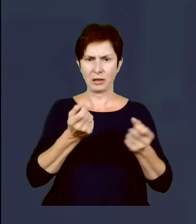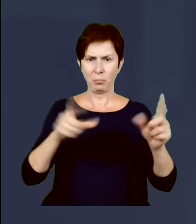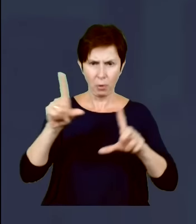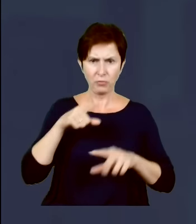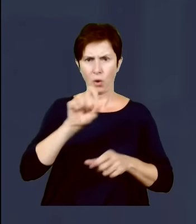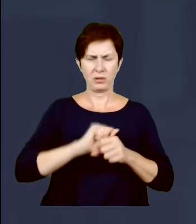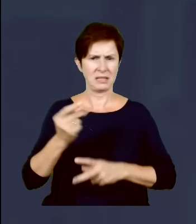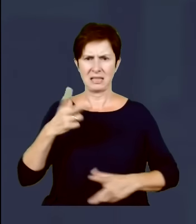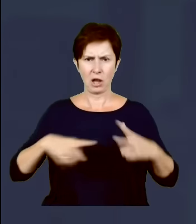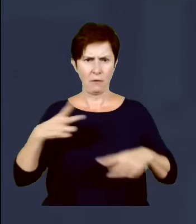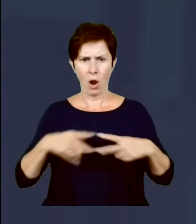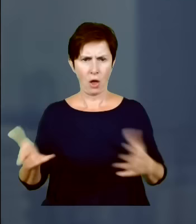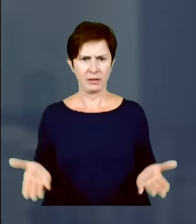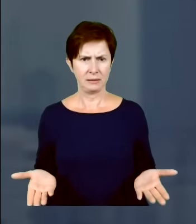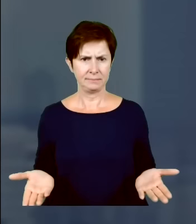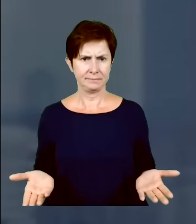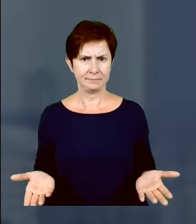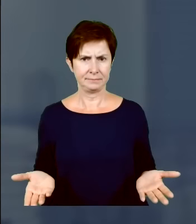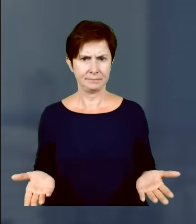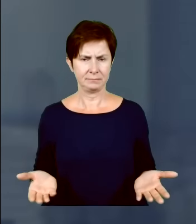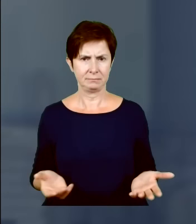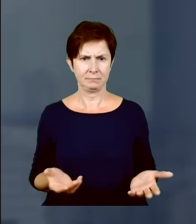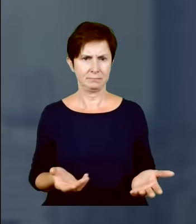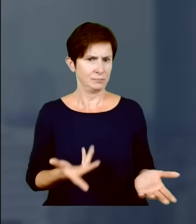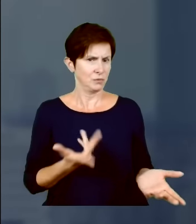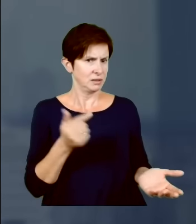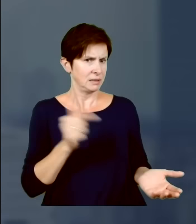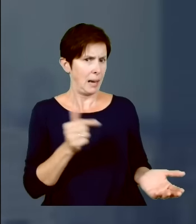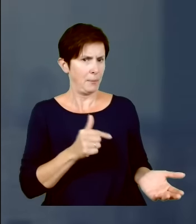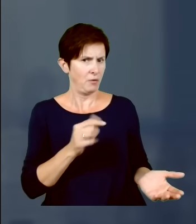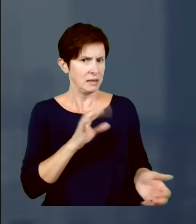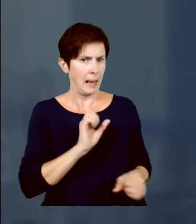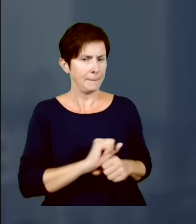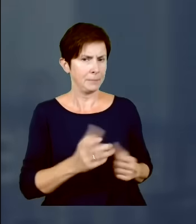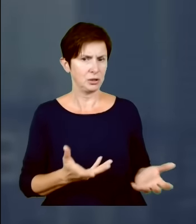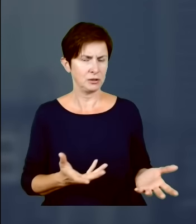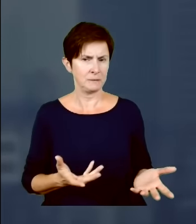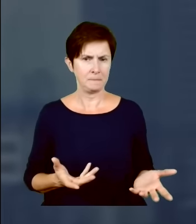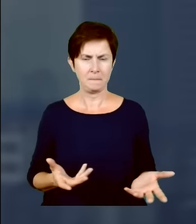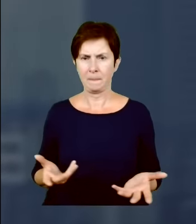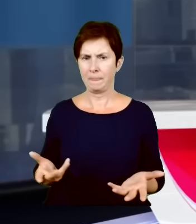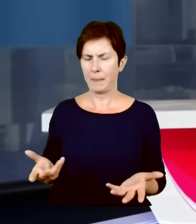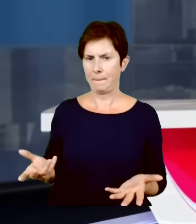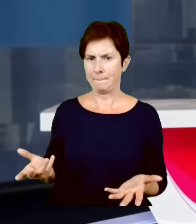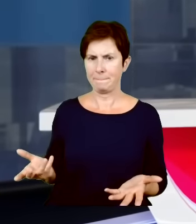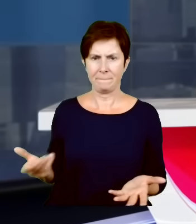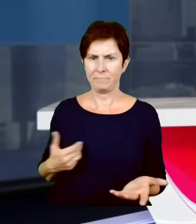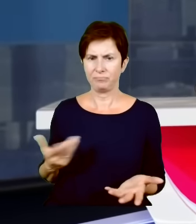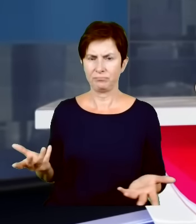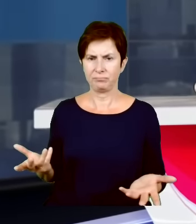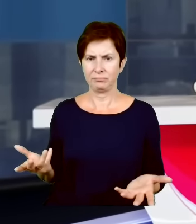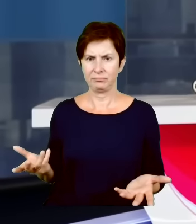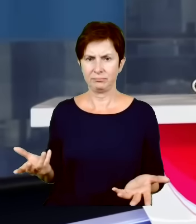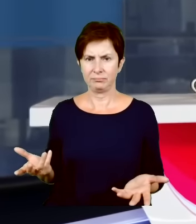niezadowolony No chyba nie tak miało być no ale widocznie nie doceniają po prostu Nie zrozumieli tej mądrości